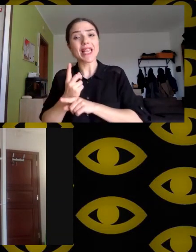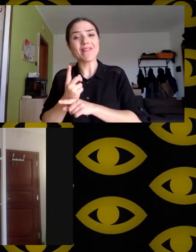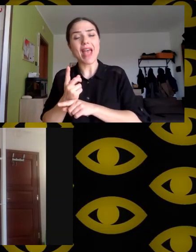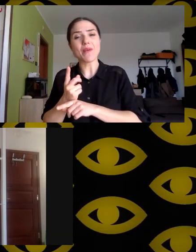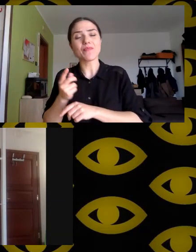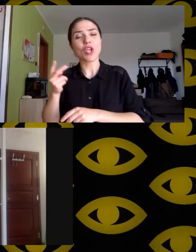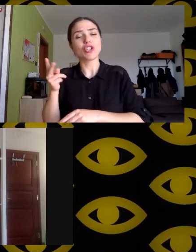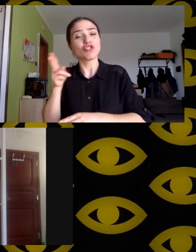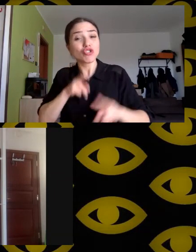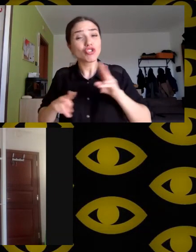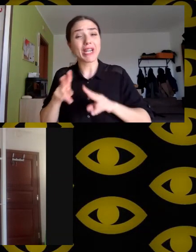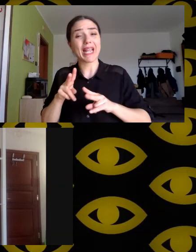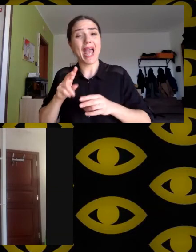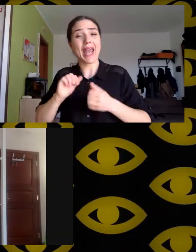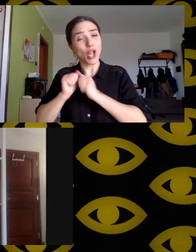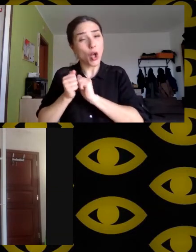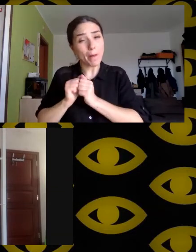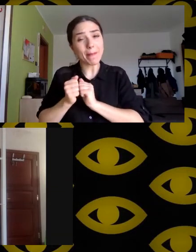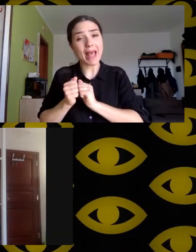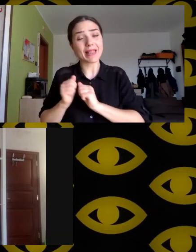conquistata. Grazie Annalisa per questa